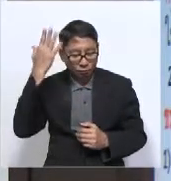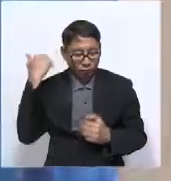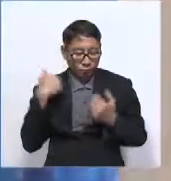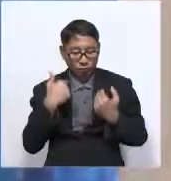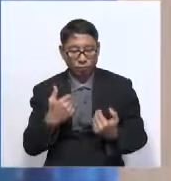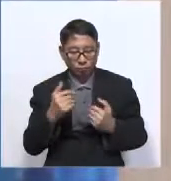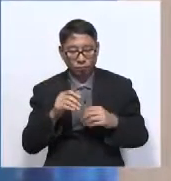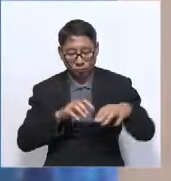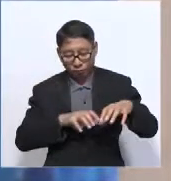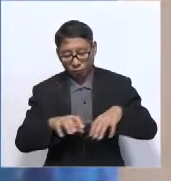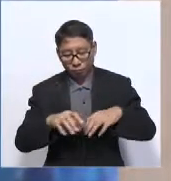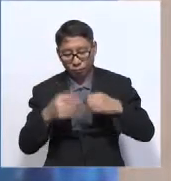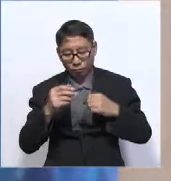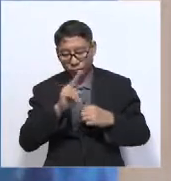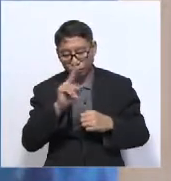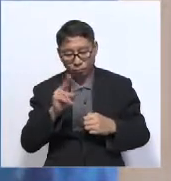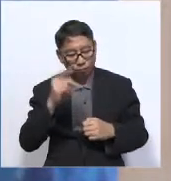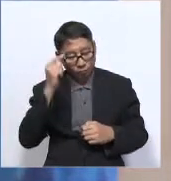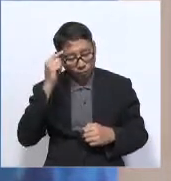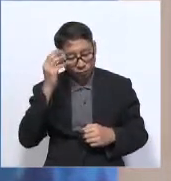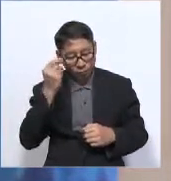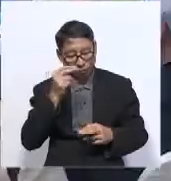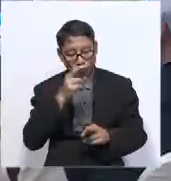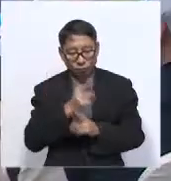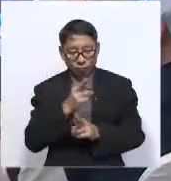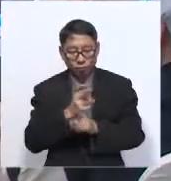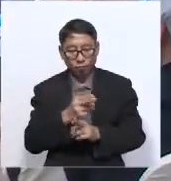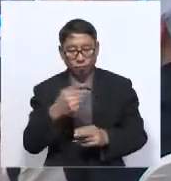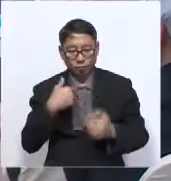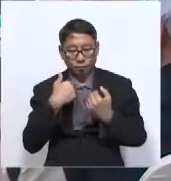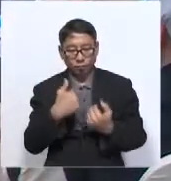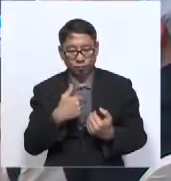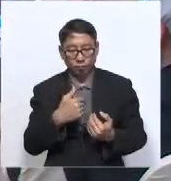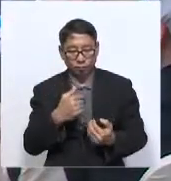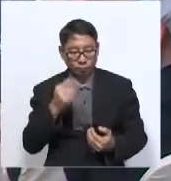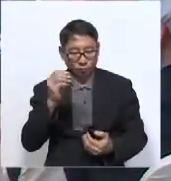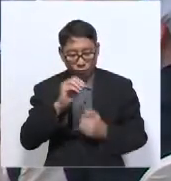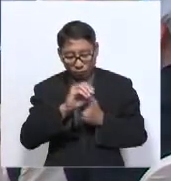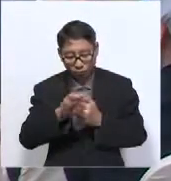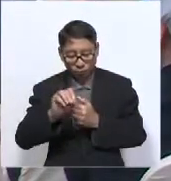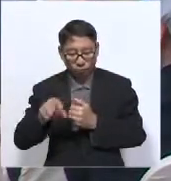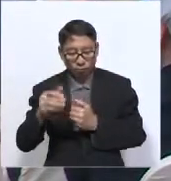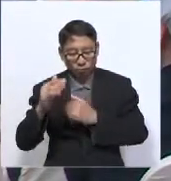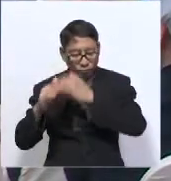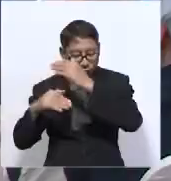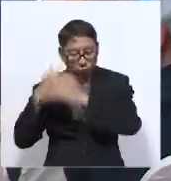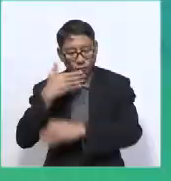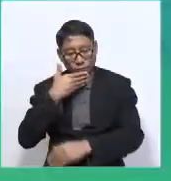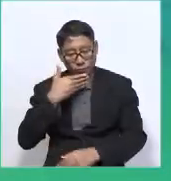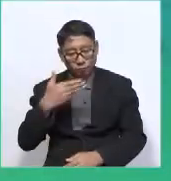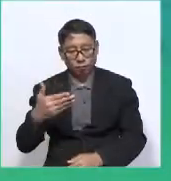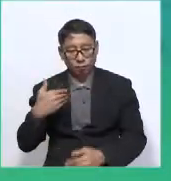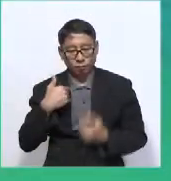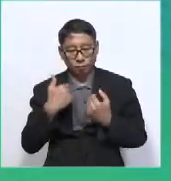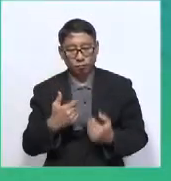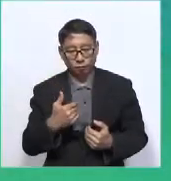ซึ่งได้รับการบริหารจัดการโดยใช้กรอบแนวคิดการอนุรักษ์ธรณีวิทยาการให้ความรู้และการพัฒนาอย่างยั่งยืนโด